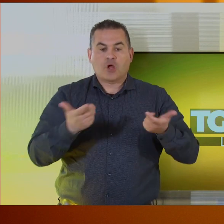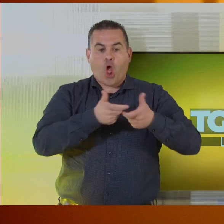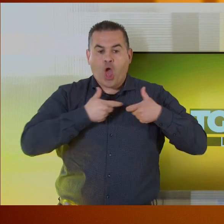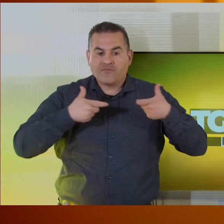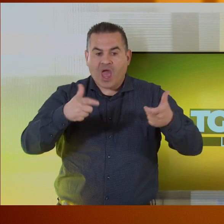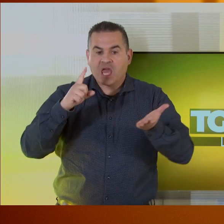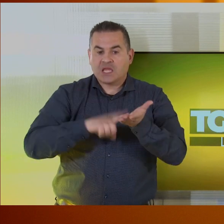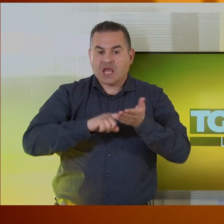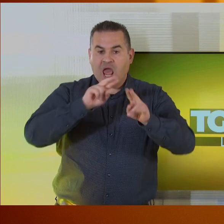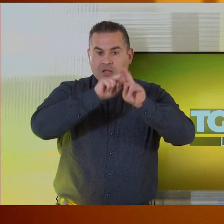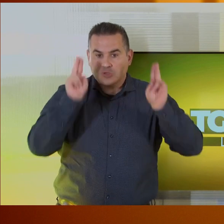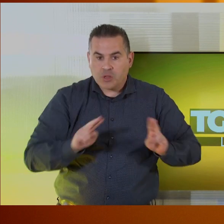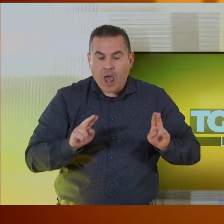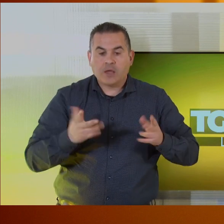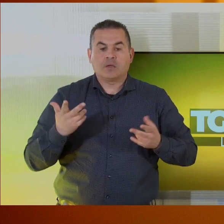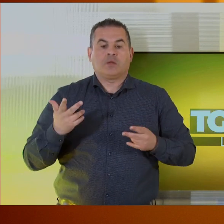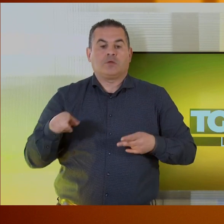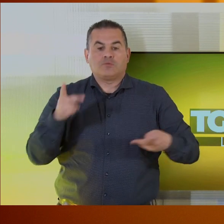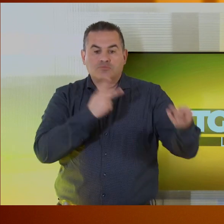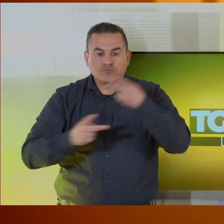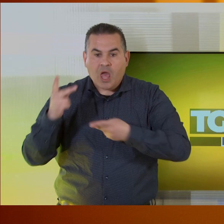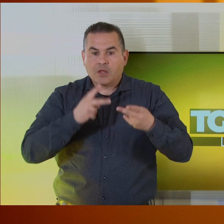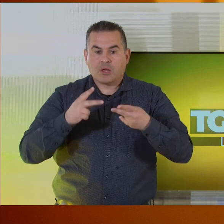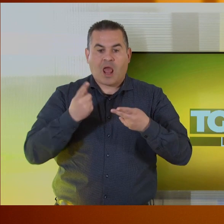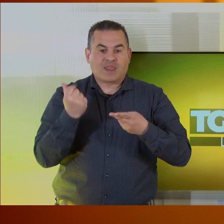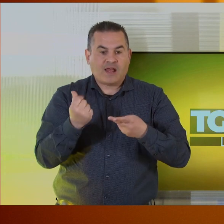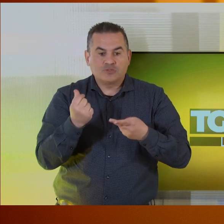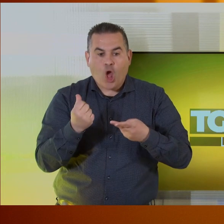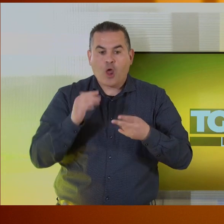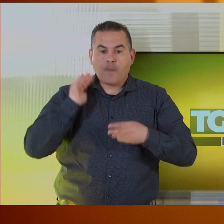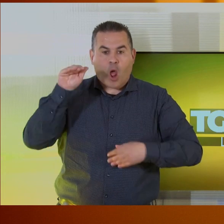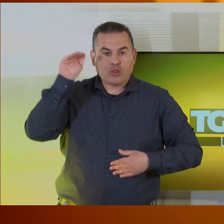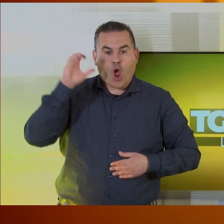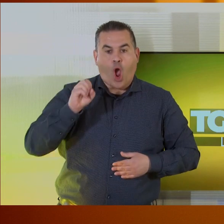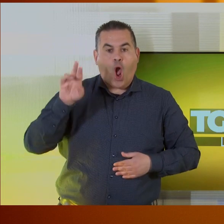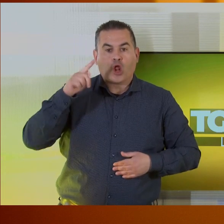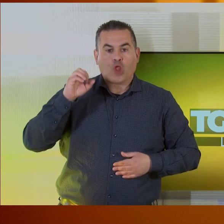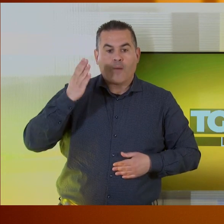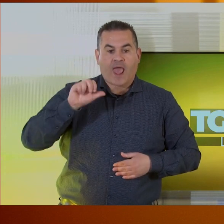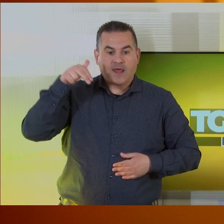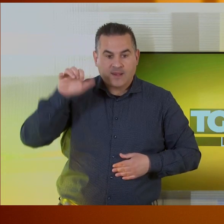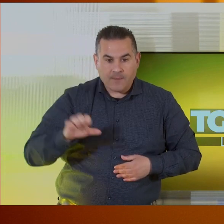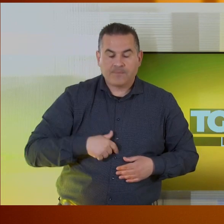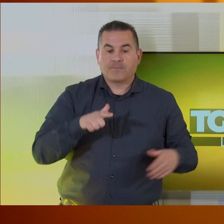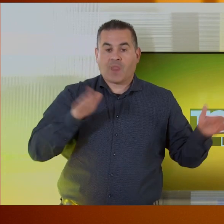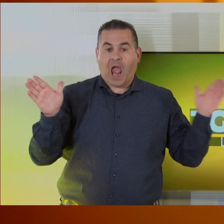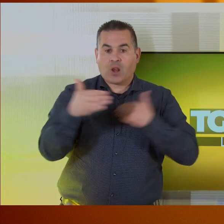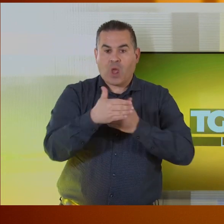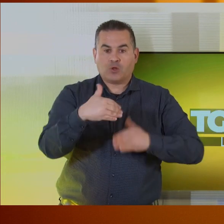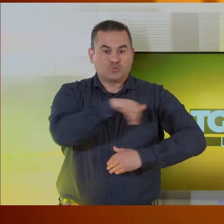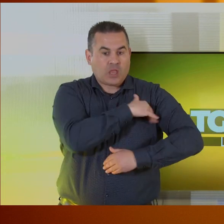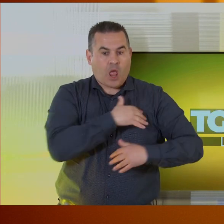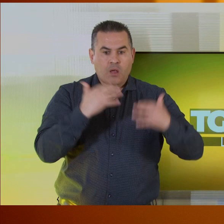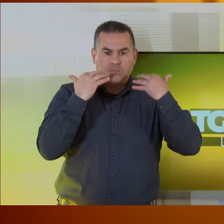del Movimento Europeo Italia, che fu principale assistente di Altiero Spinelli, uno dei padri fondatori dell'Unione Europea.